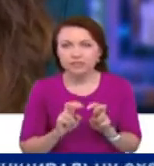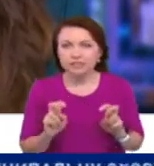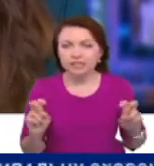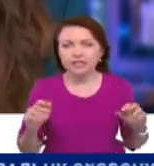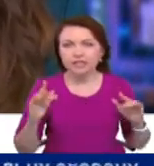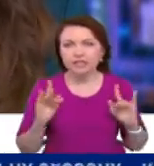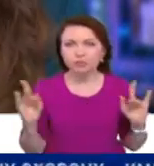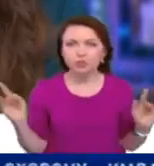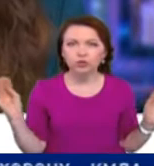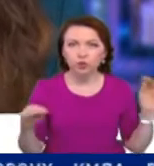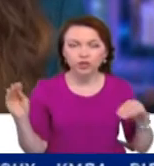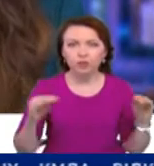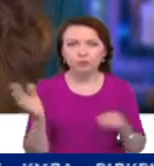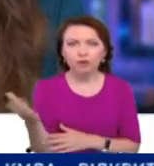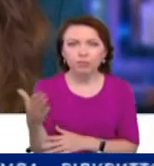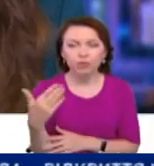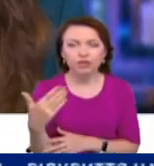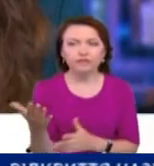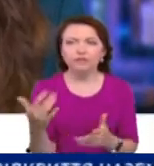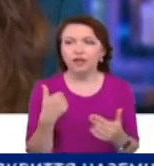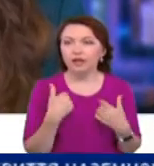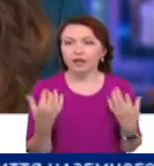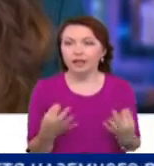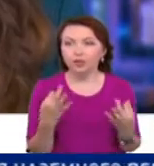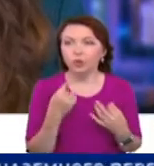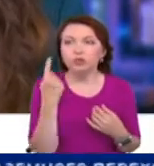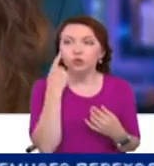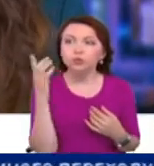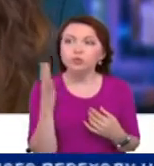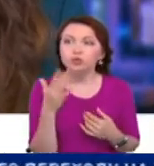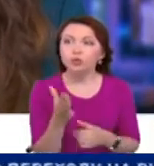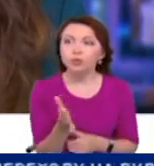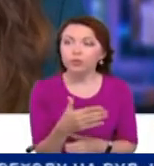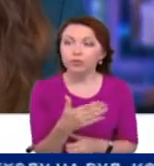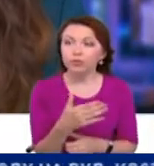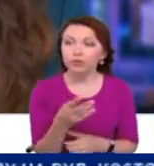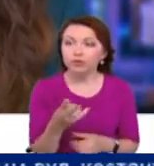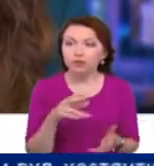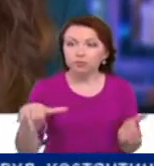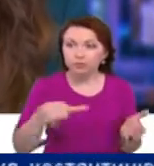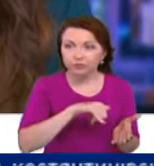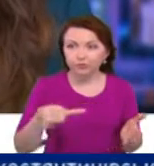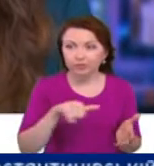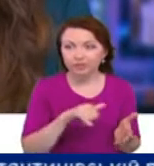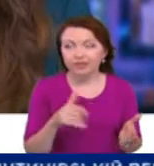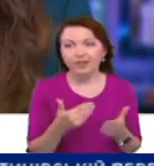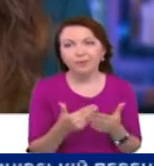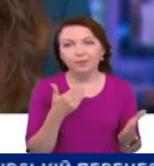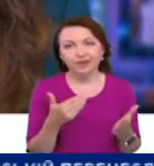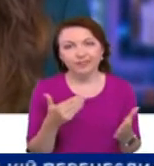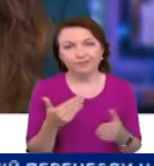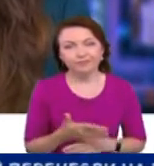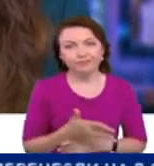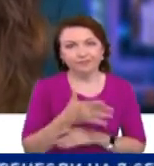трибуни додаються, прапори висять. До речі, я ніколи не думала про те, що прапори треба прасувати перед тим, як їх вивісити. Це я